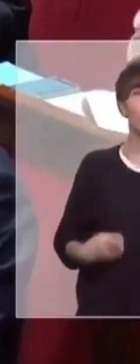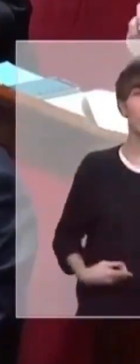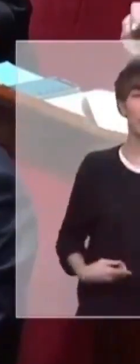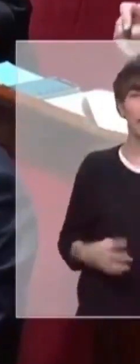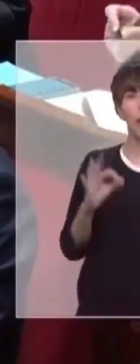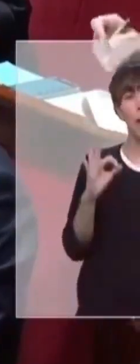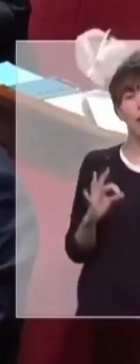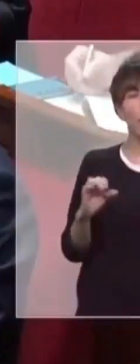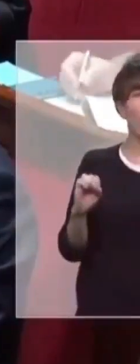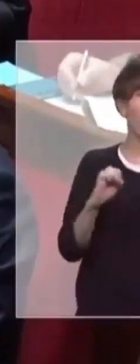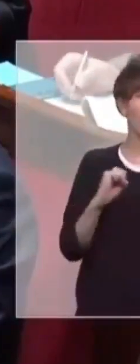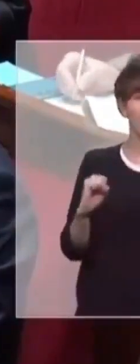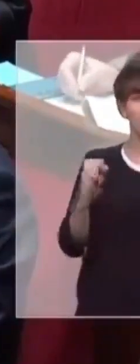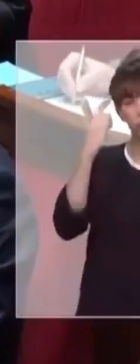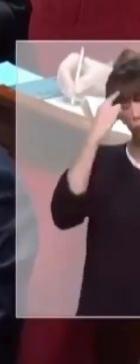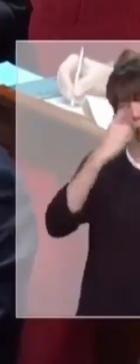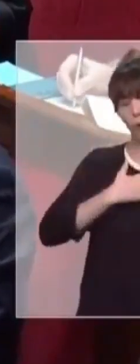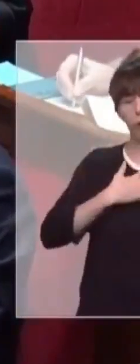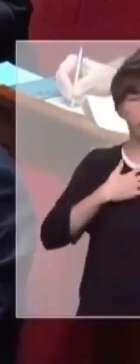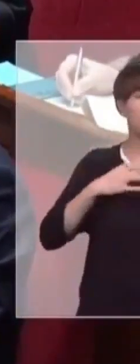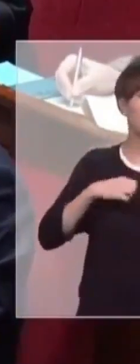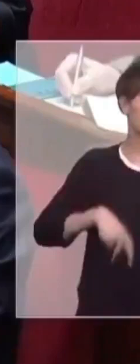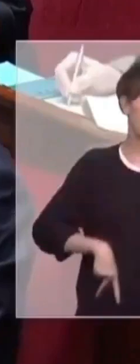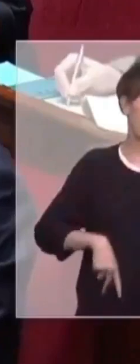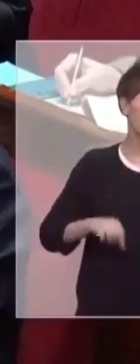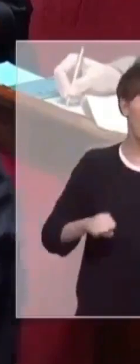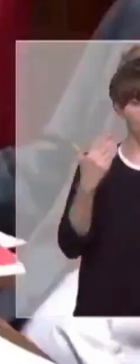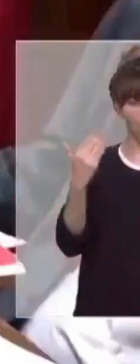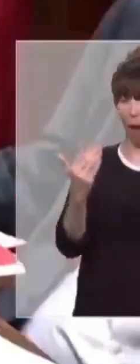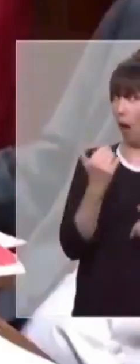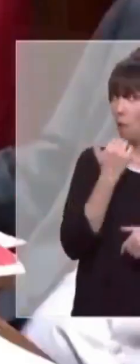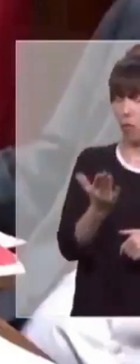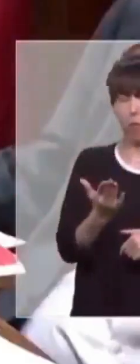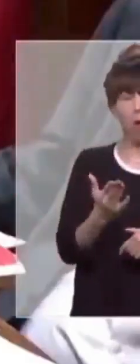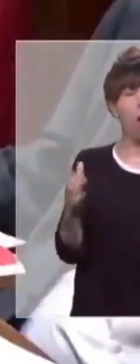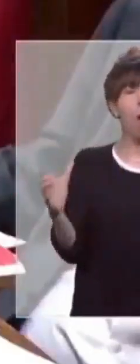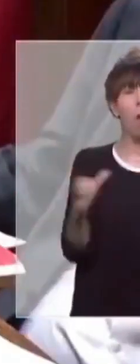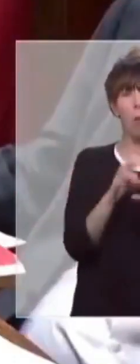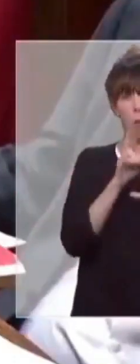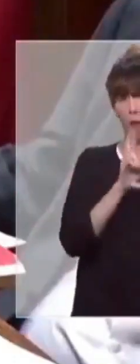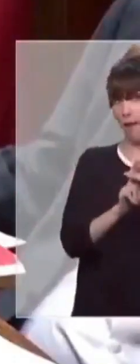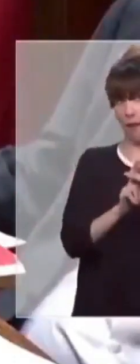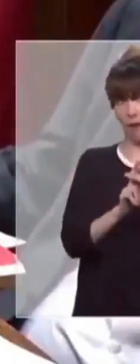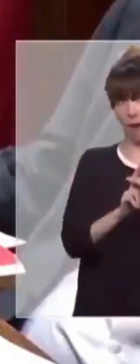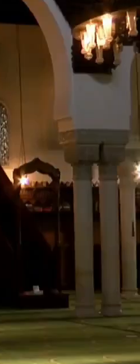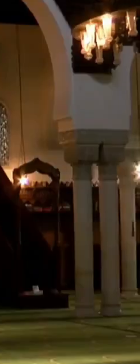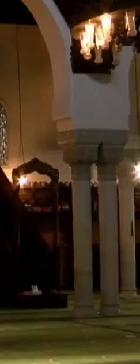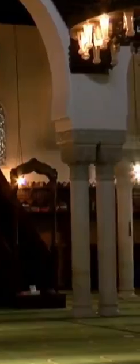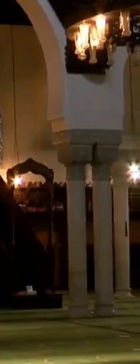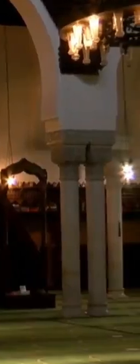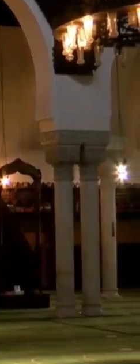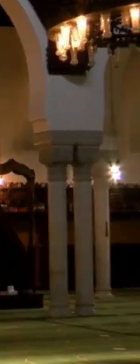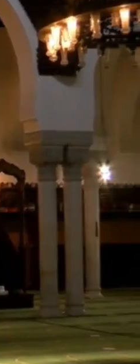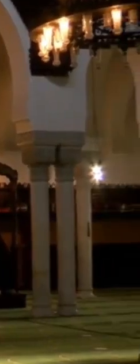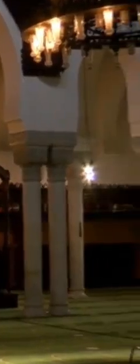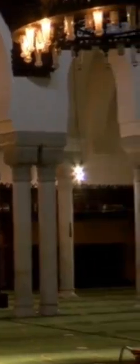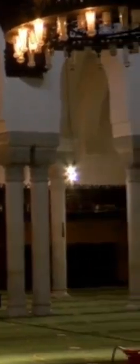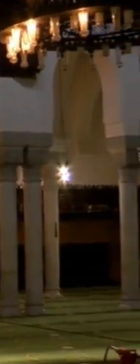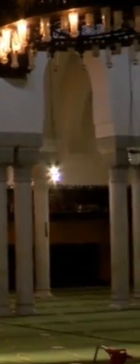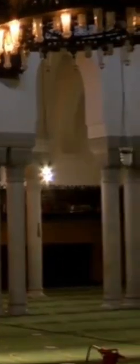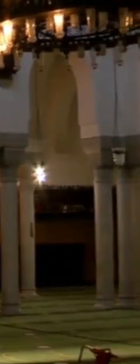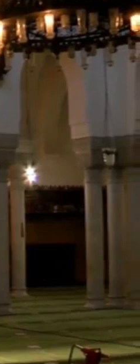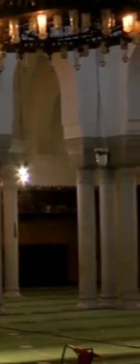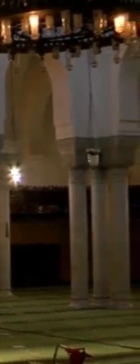هنالك من تسلل وكتب عبارات، طبعا هنالك عبارات تملأ كل جدران المبنى، ليست عبارة واحدة، جميعها